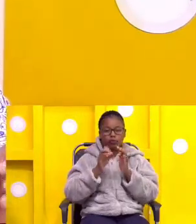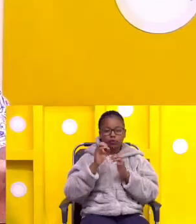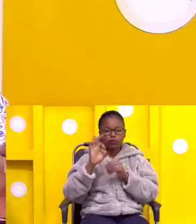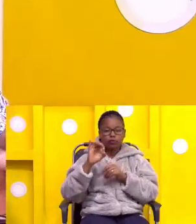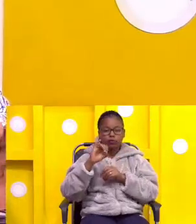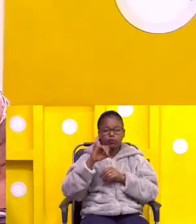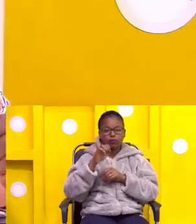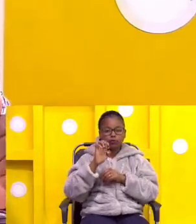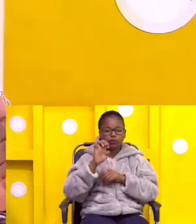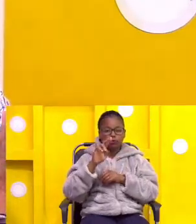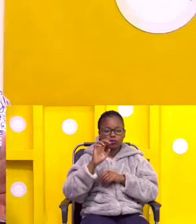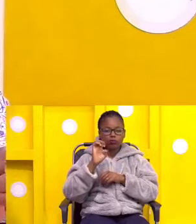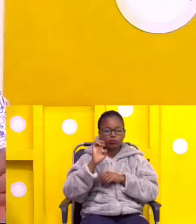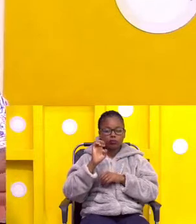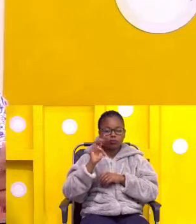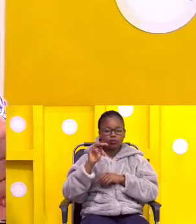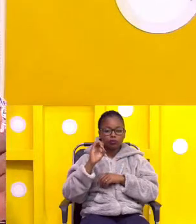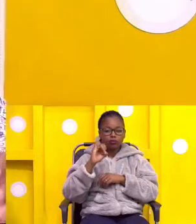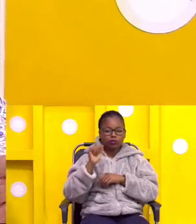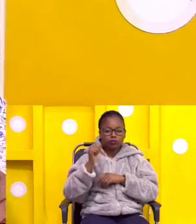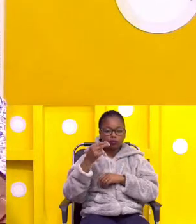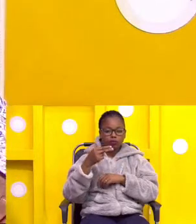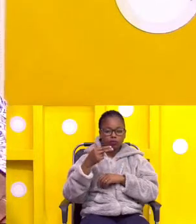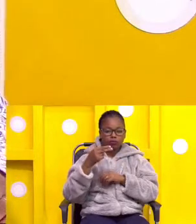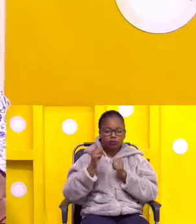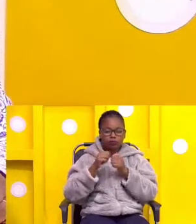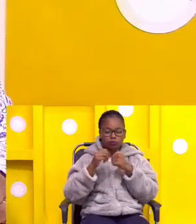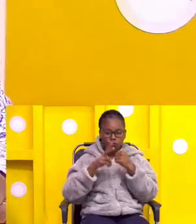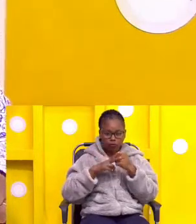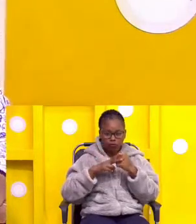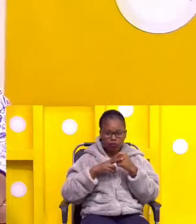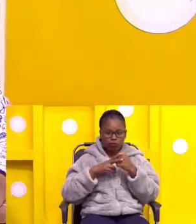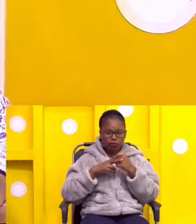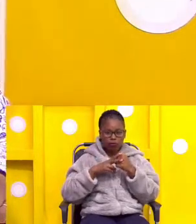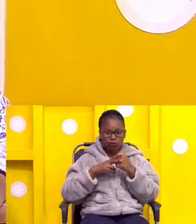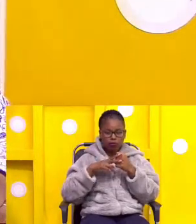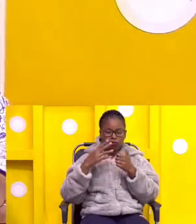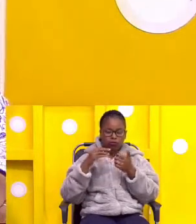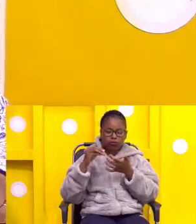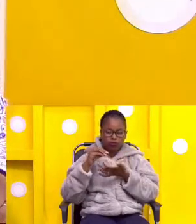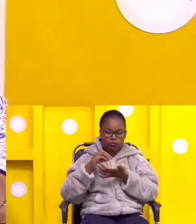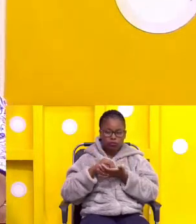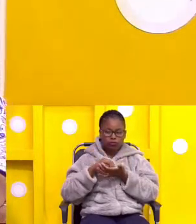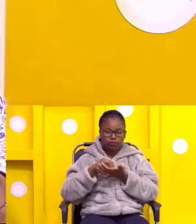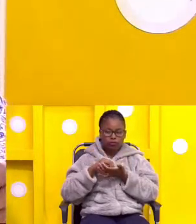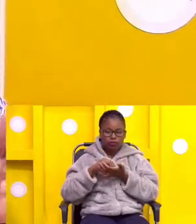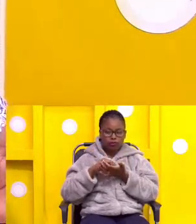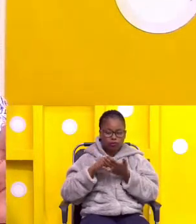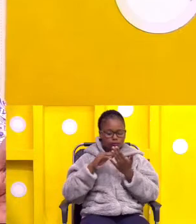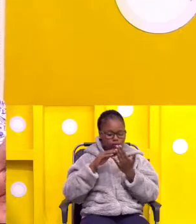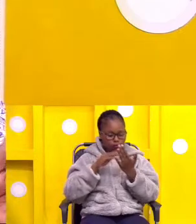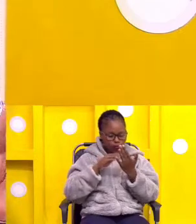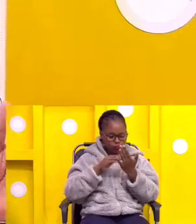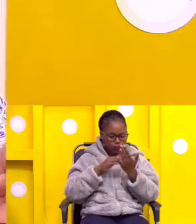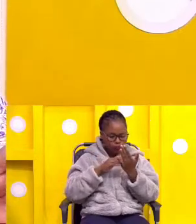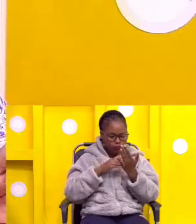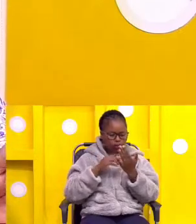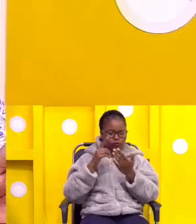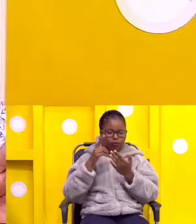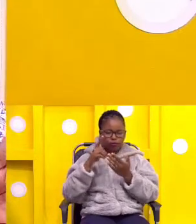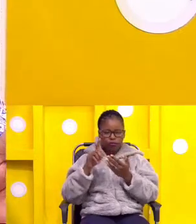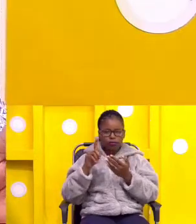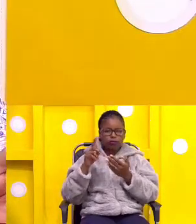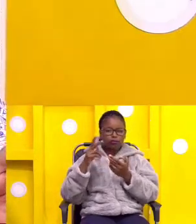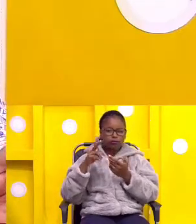na nĩtũraingĩrire thĩinĩ wa Jeremia 17 wega na rĩu ningĩ tũkoretwo tũthomete kamũrainĩ ka mbere ga